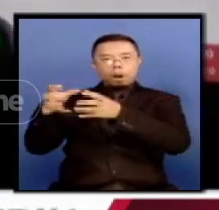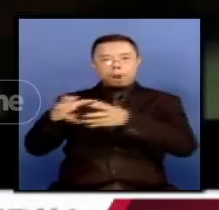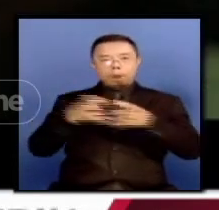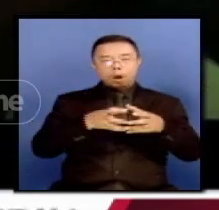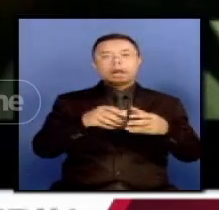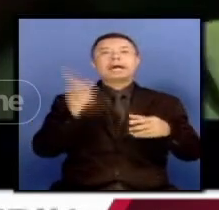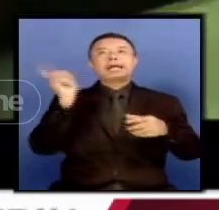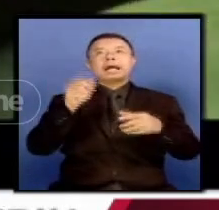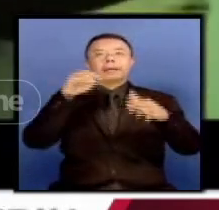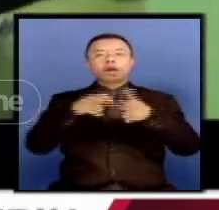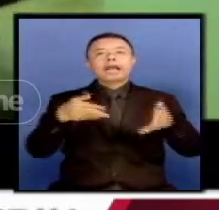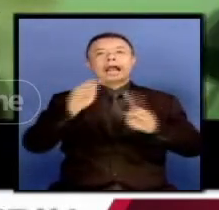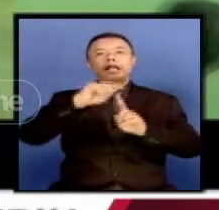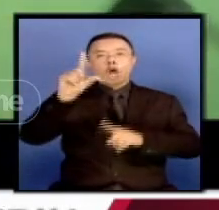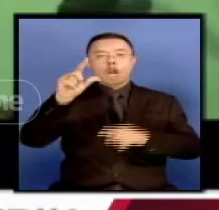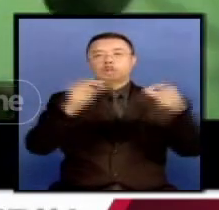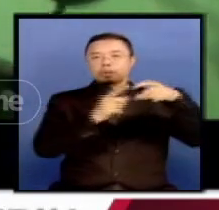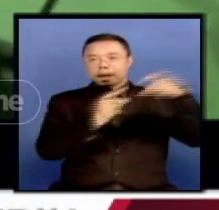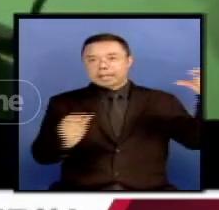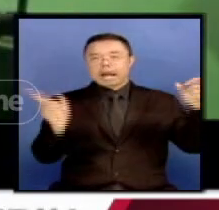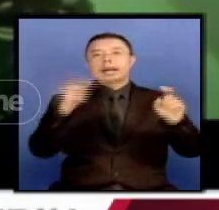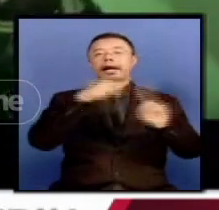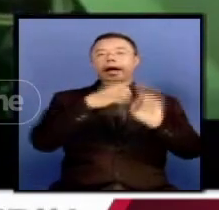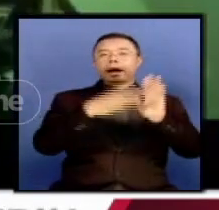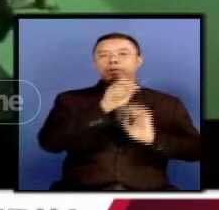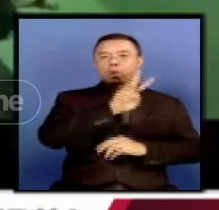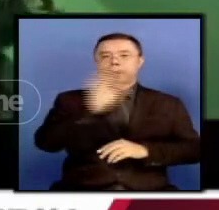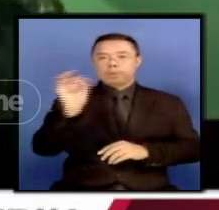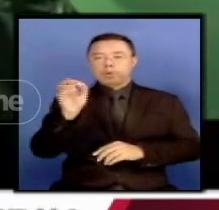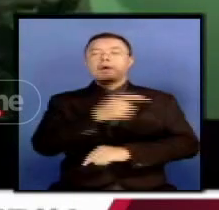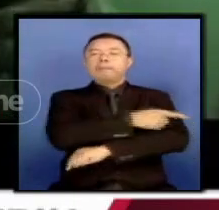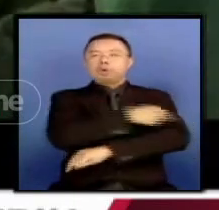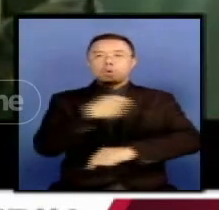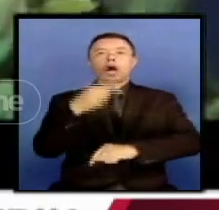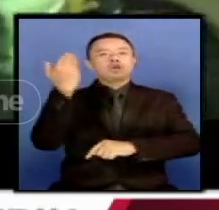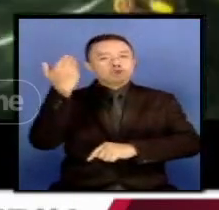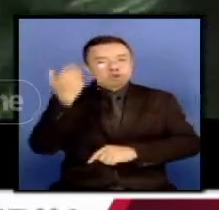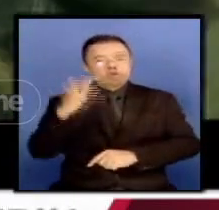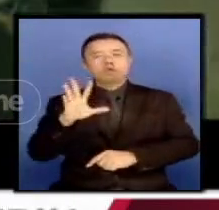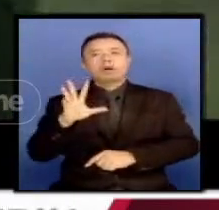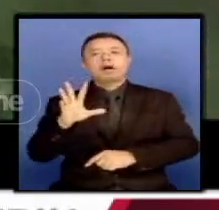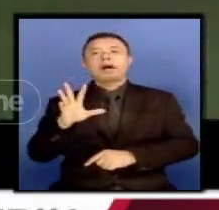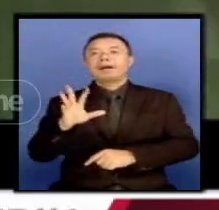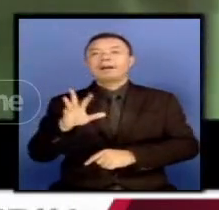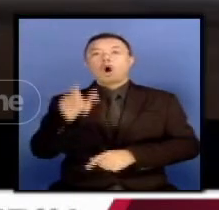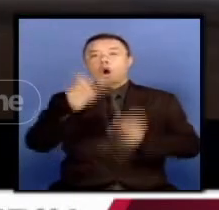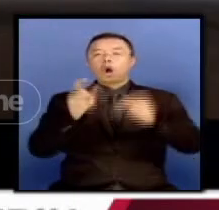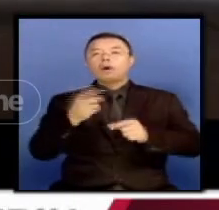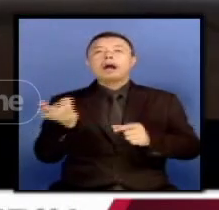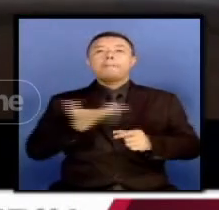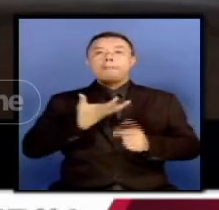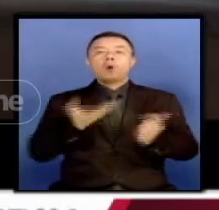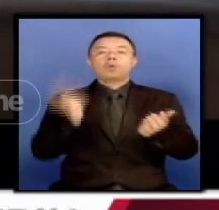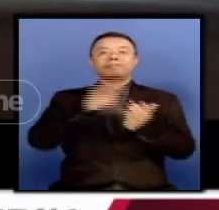Sumatera, ya, tepatnya di rest area KM20, petugas memasukkan para pemudik ke dalam rest area